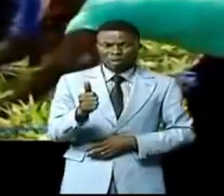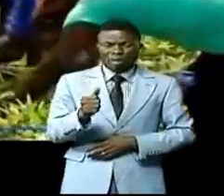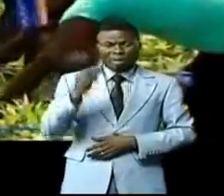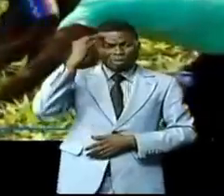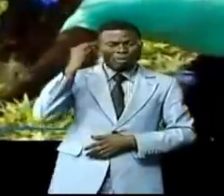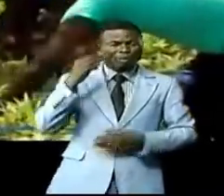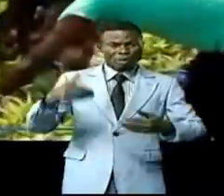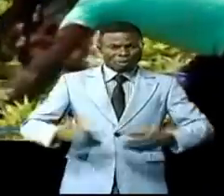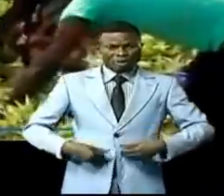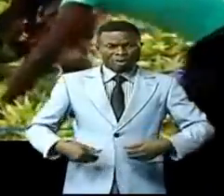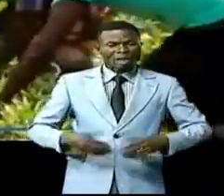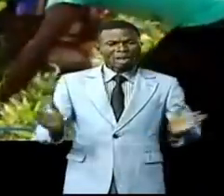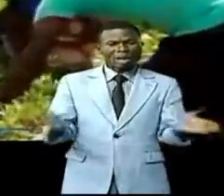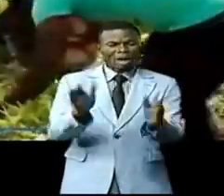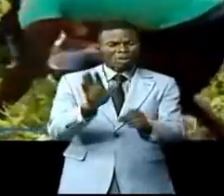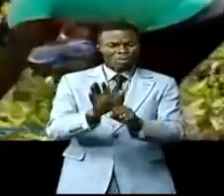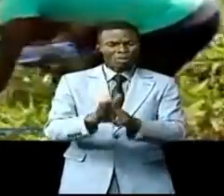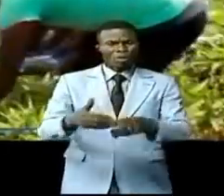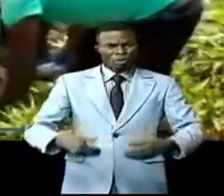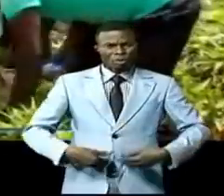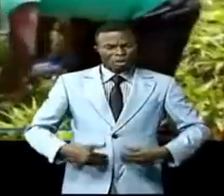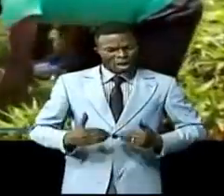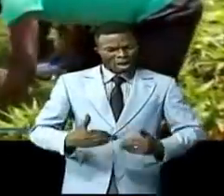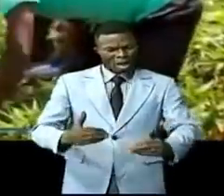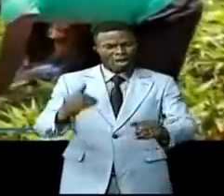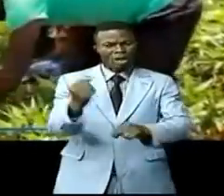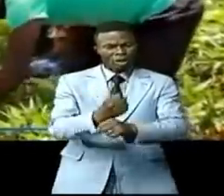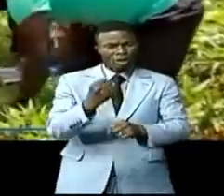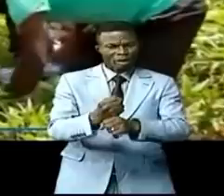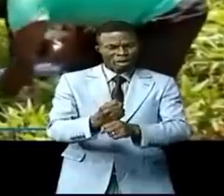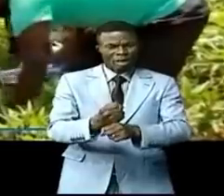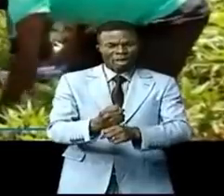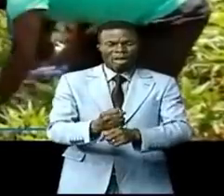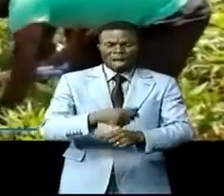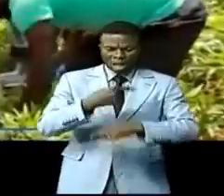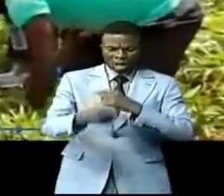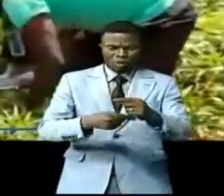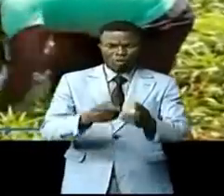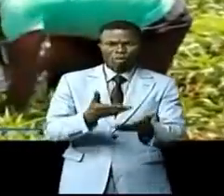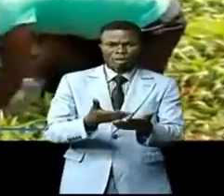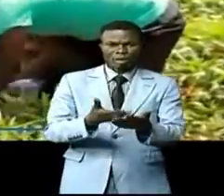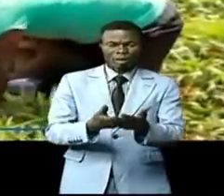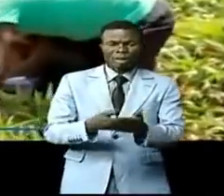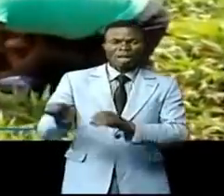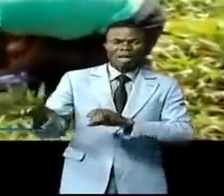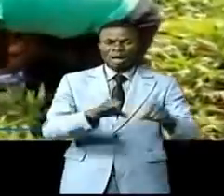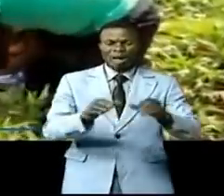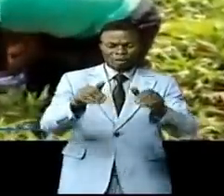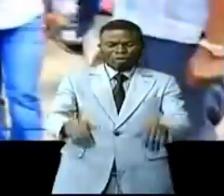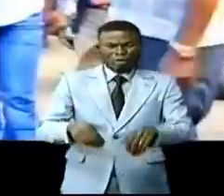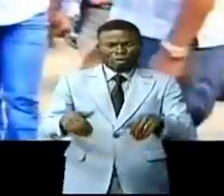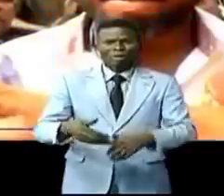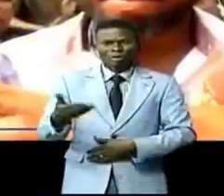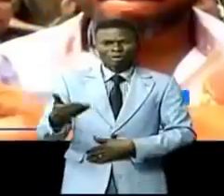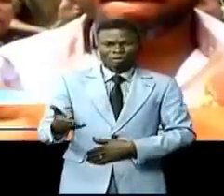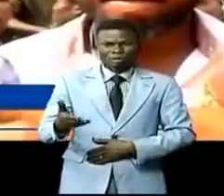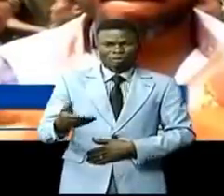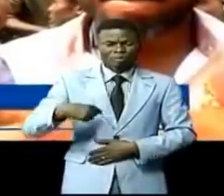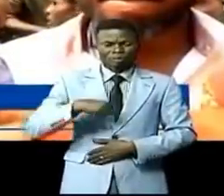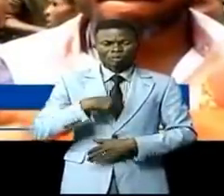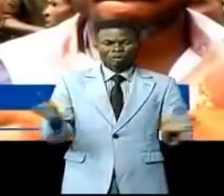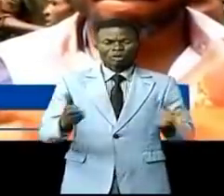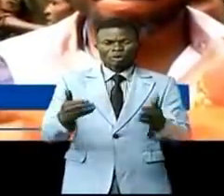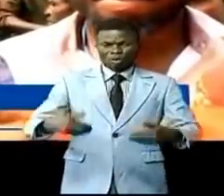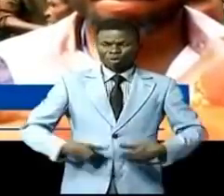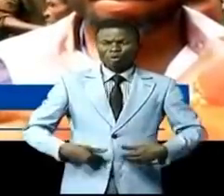a vivement encouragé les jeunes à retrousser leurs manches et à se lancer dans les activités agricoles. Nous encourageons les jeunes qui